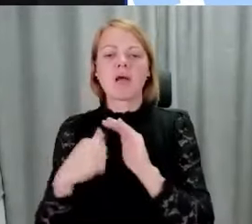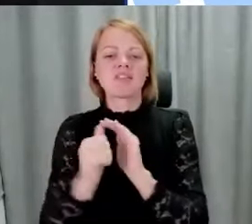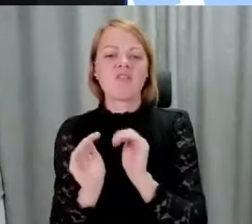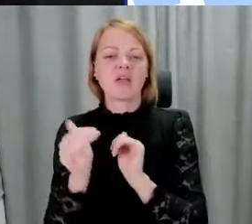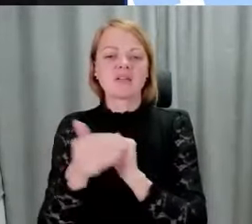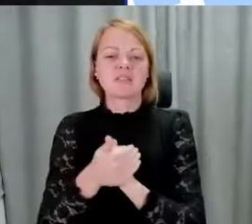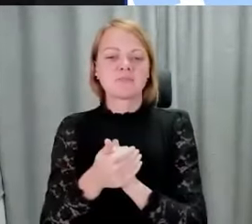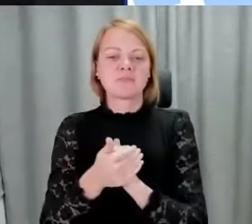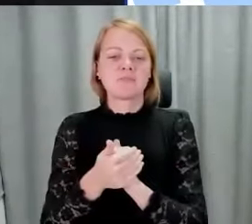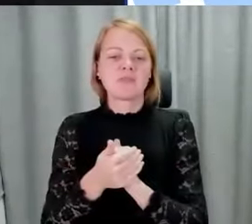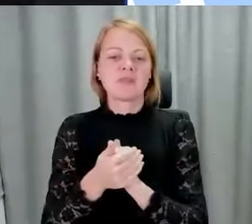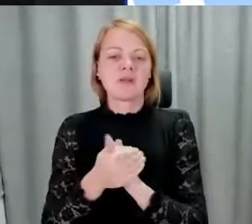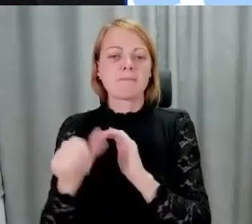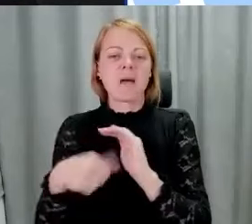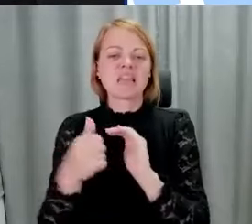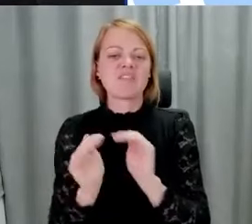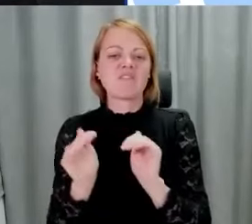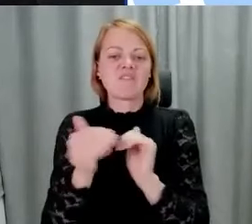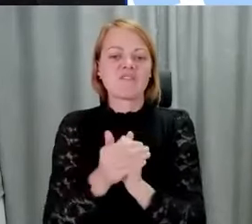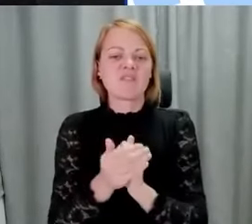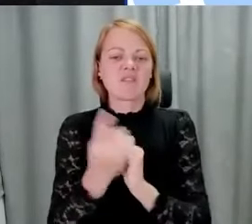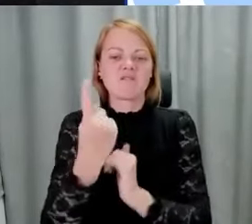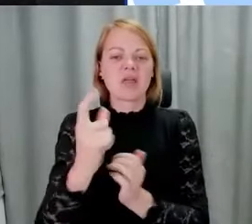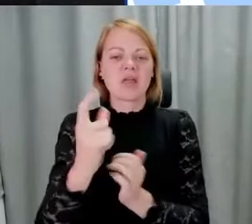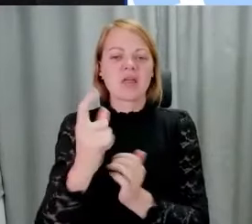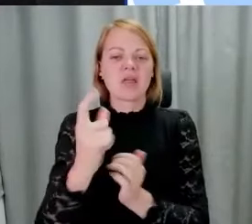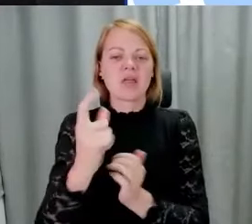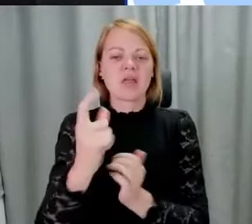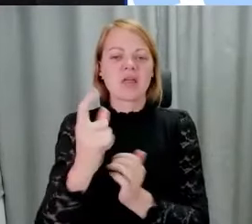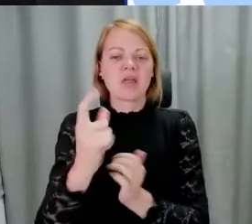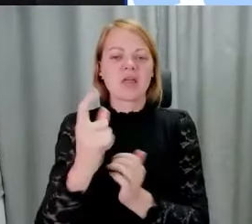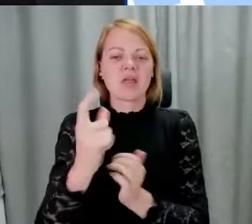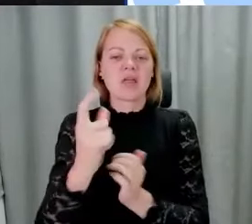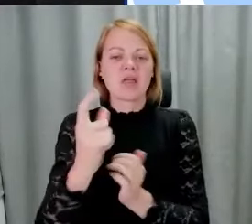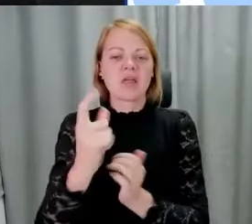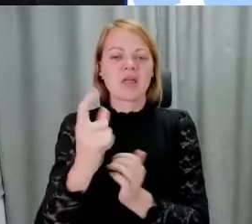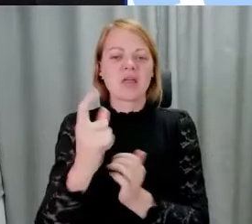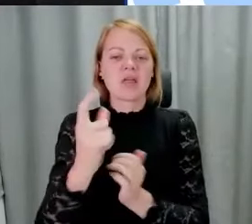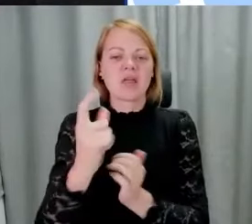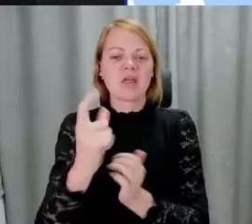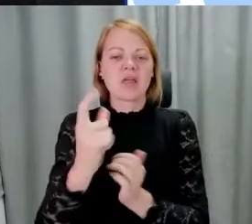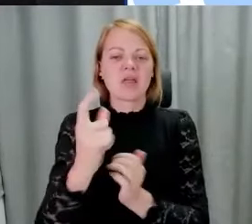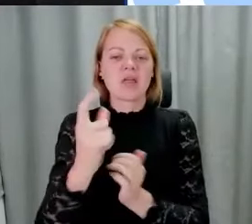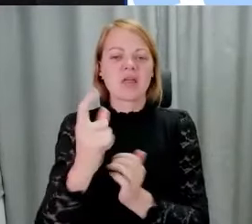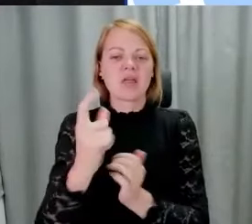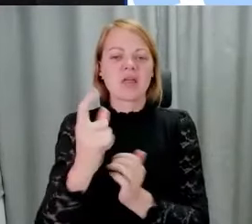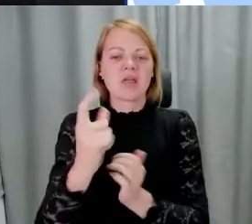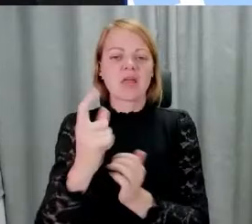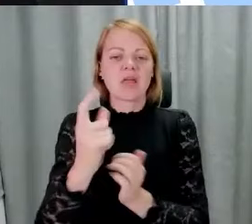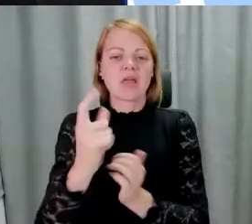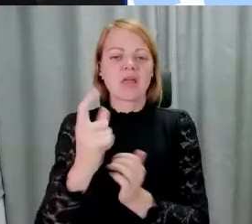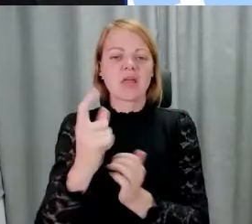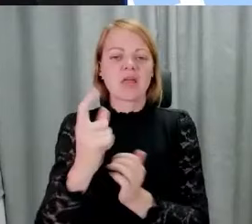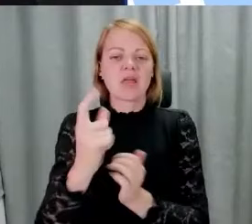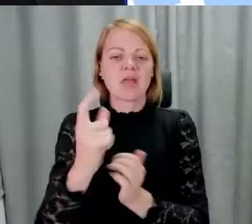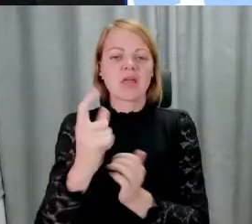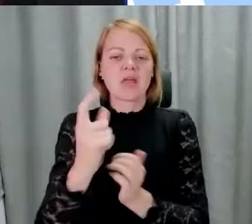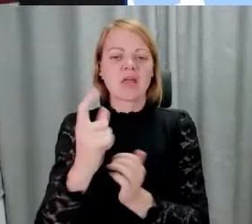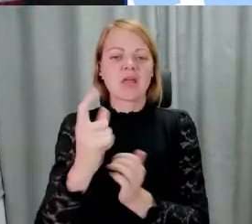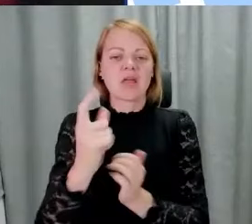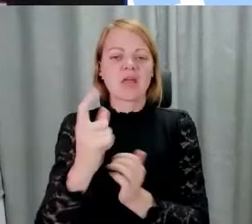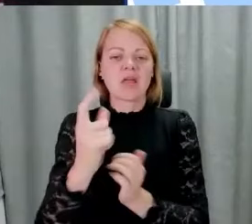patvērtne nav tā kā viena telpa, viņai taču arī ir specifiskās vietas. Viņai būtu dažādas konfigurācijas, jā. Bet minimālā